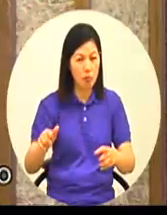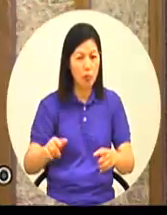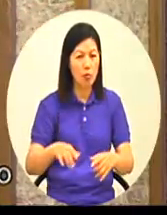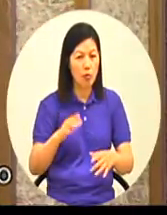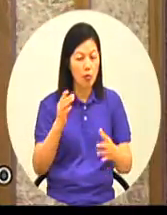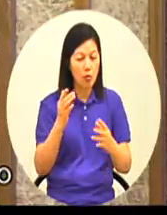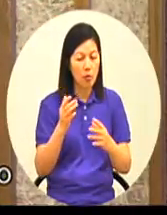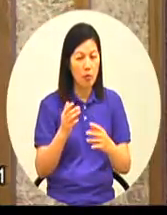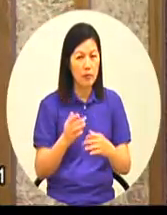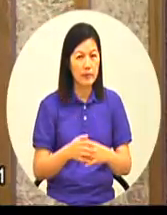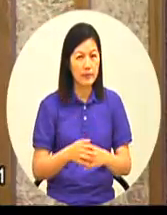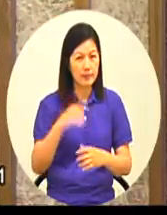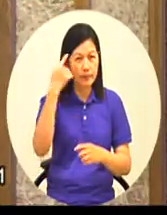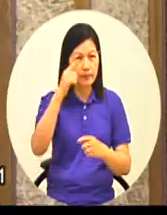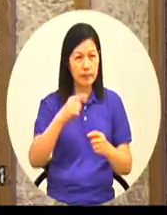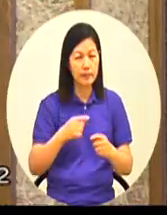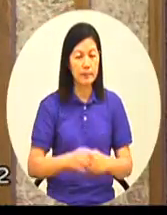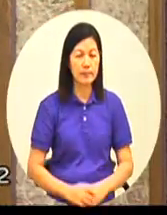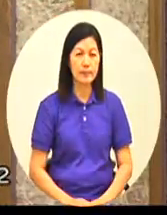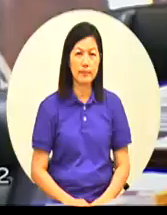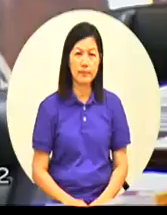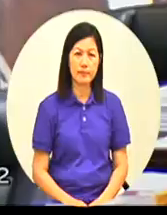打。